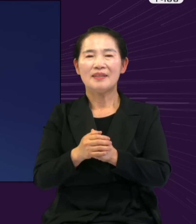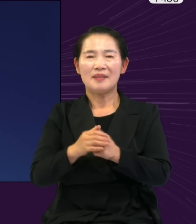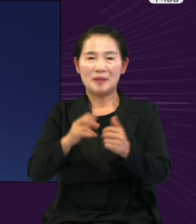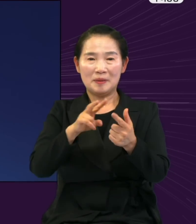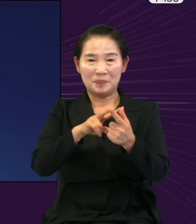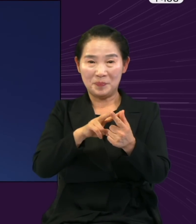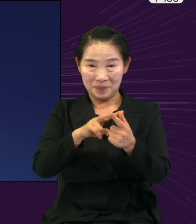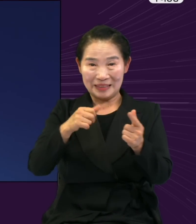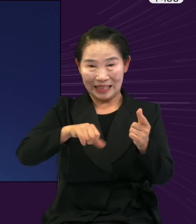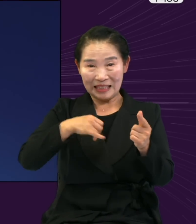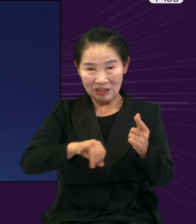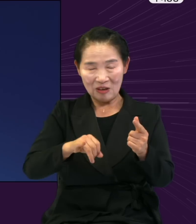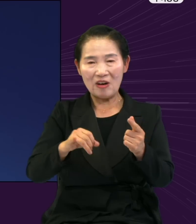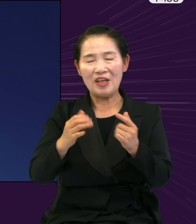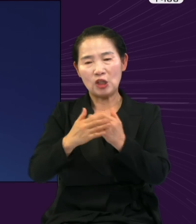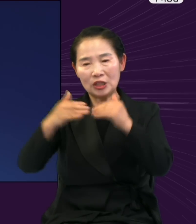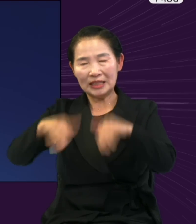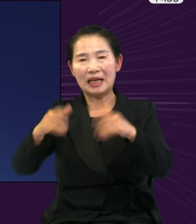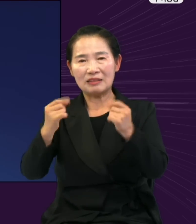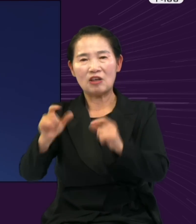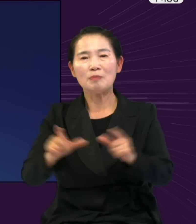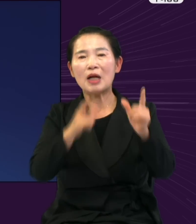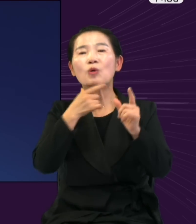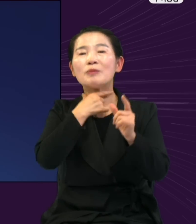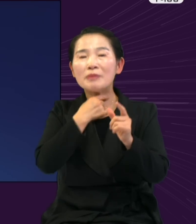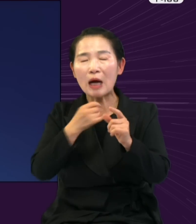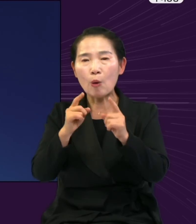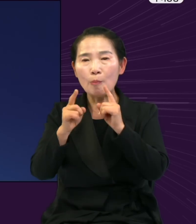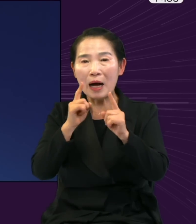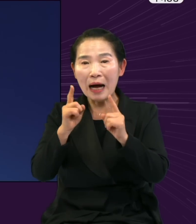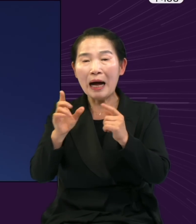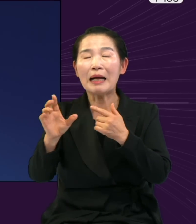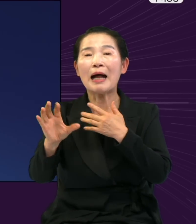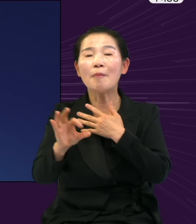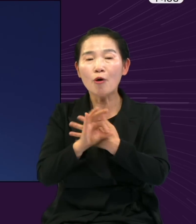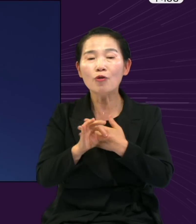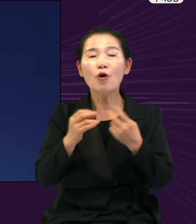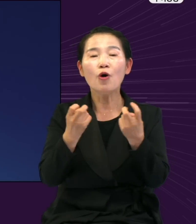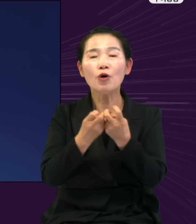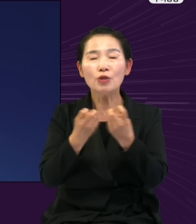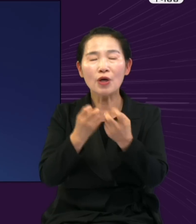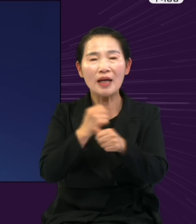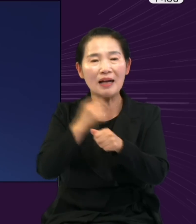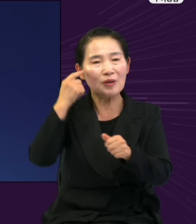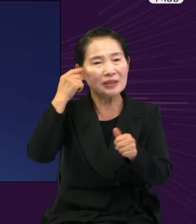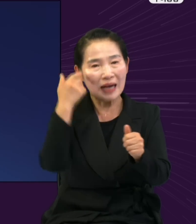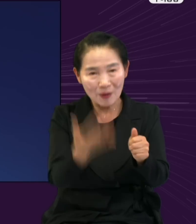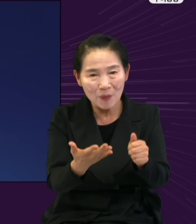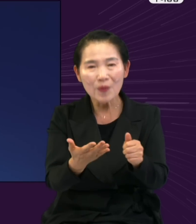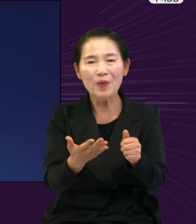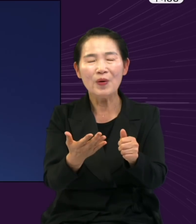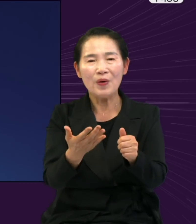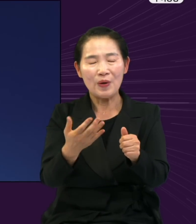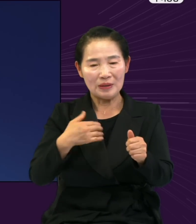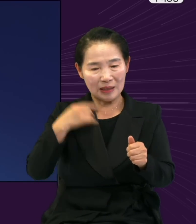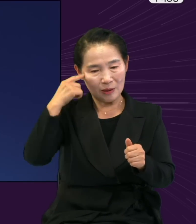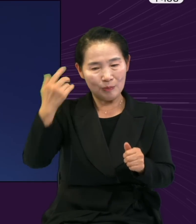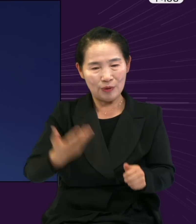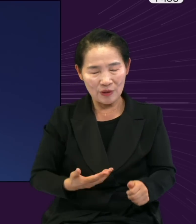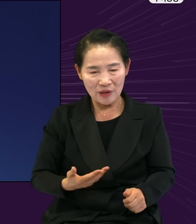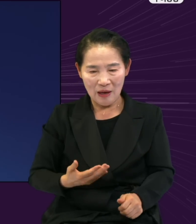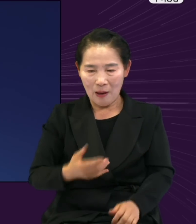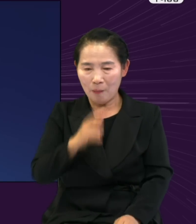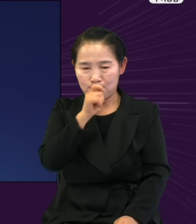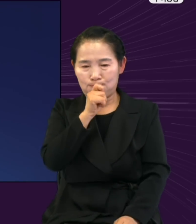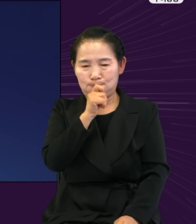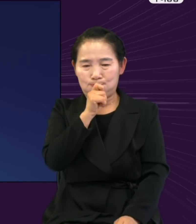살겠다고 하면 어떻게 할래? 대답 안 했죠. 입을 하루 종일 하나님의 말 대답 안